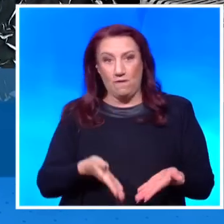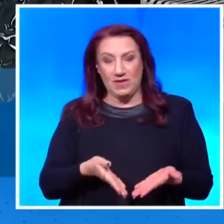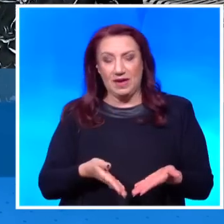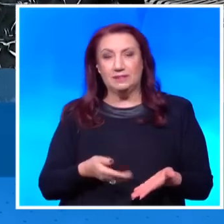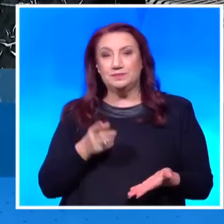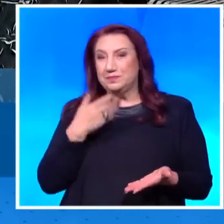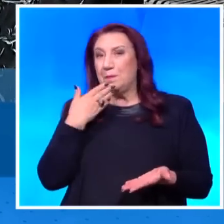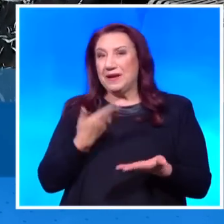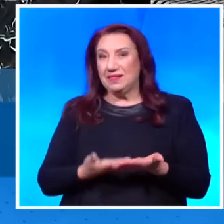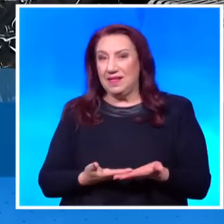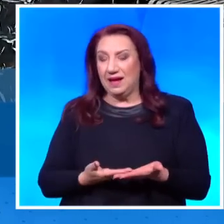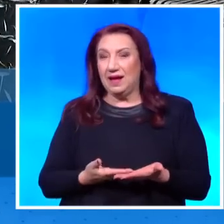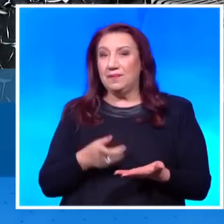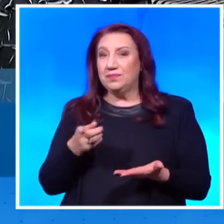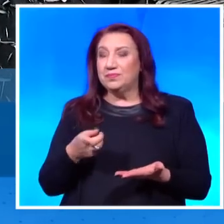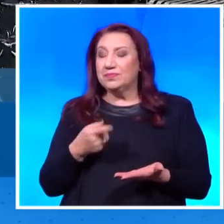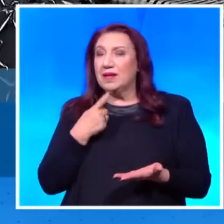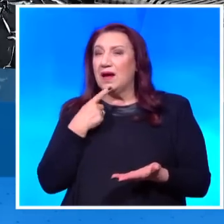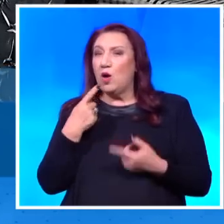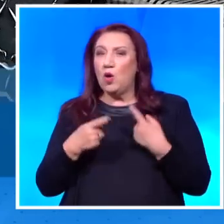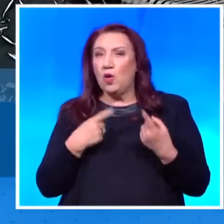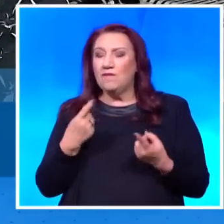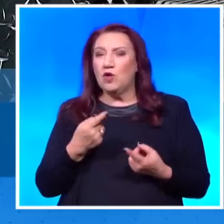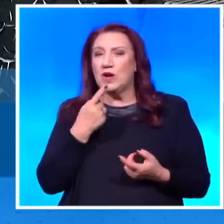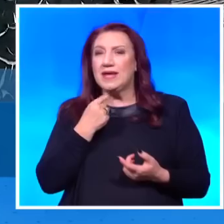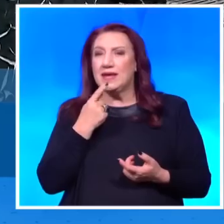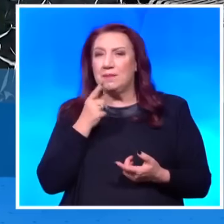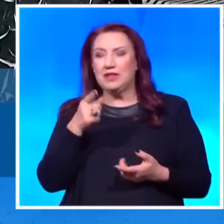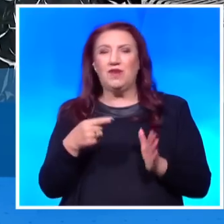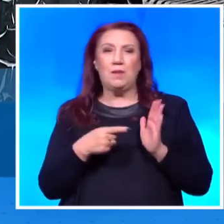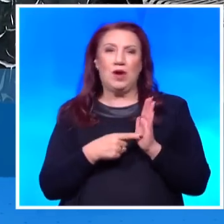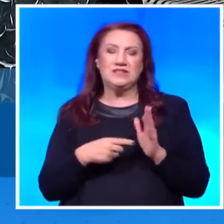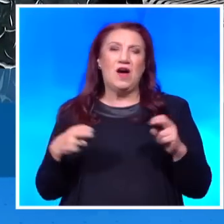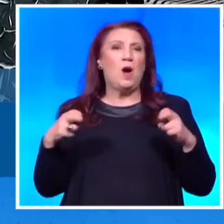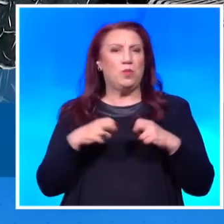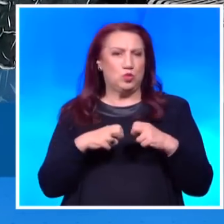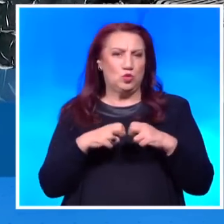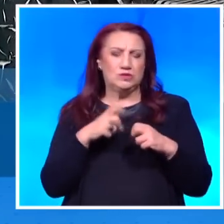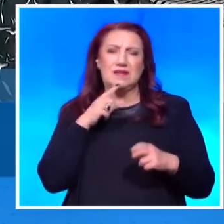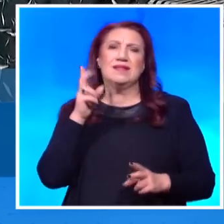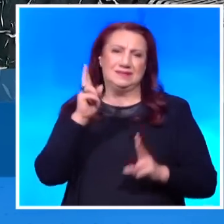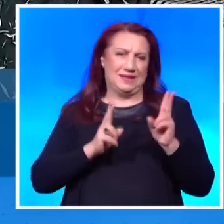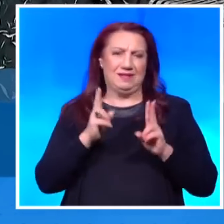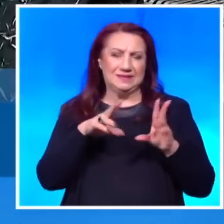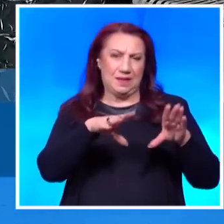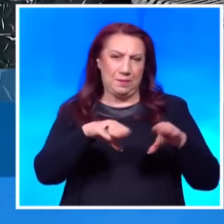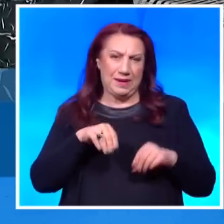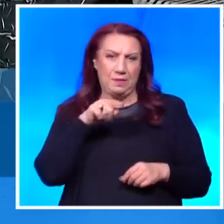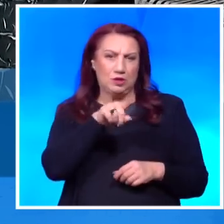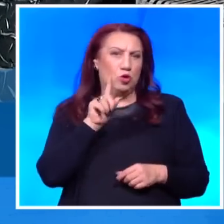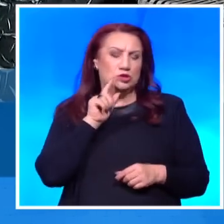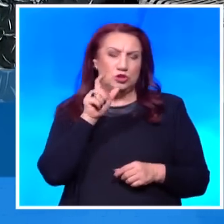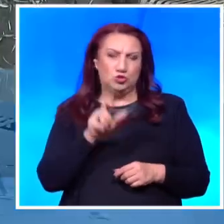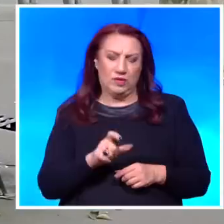е дипломатичен знак, че Брюксел вече е дал принципното си съгласие за въпросния човек. След това Урсула фон дер Лайен